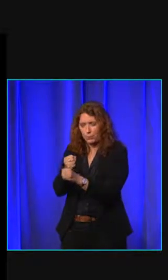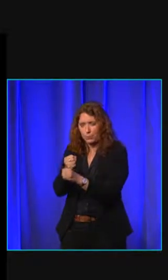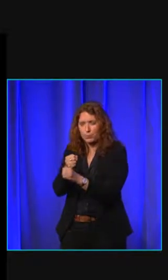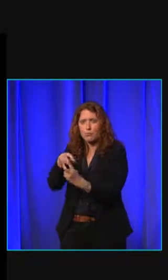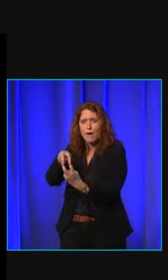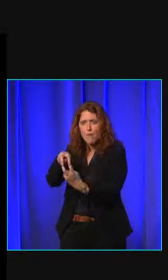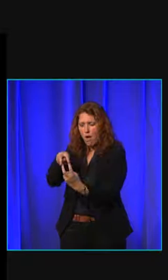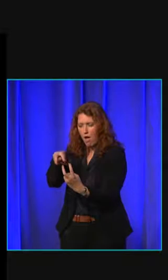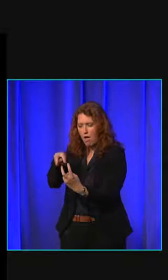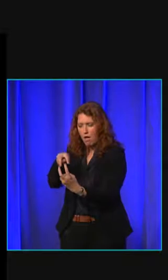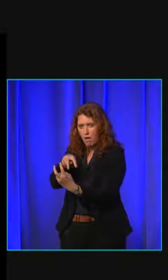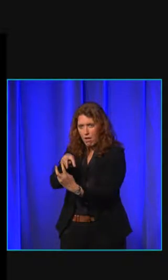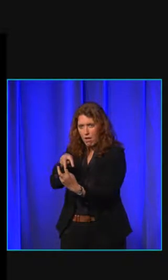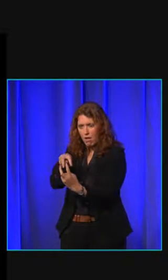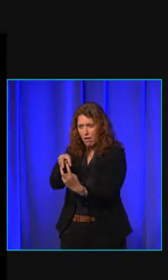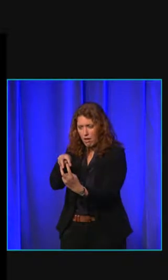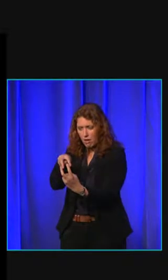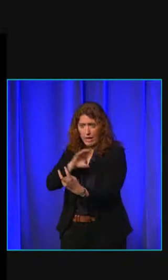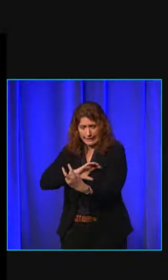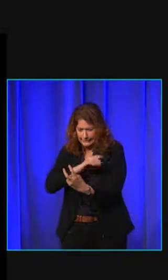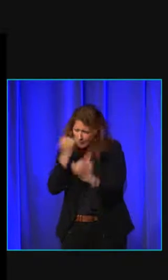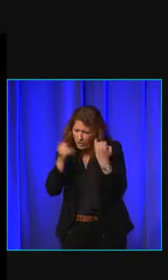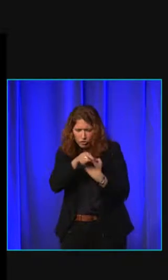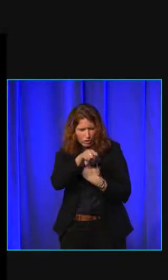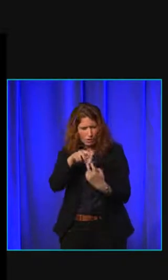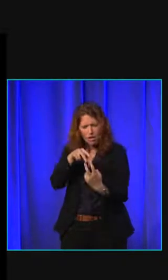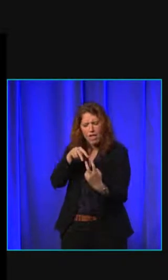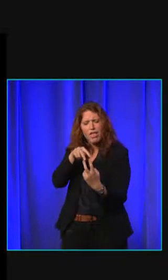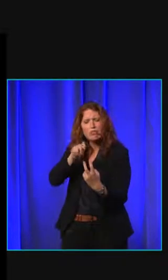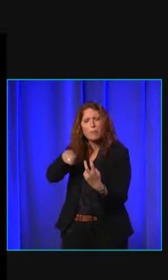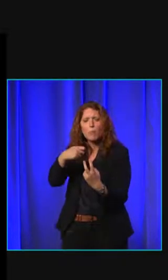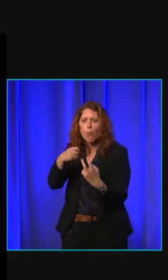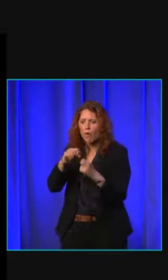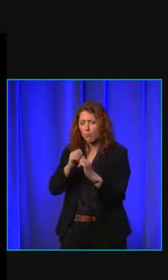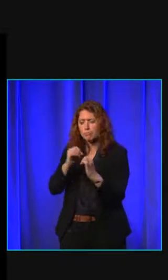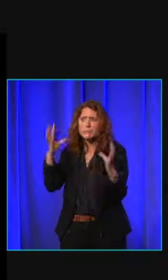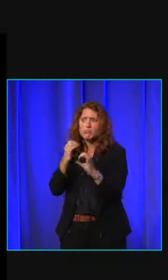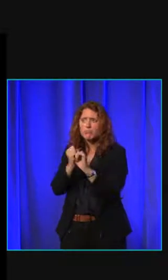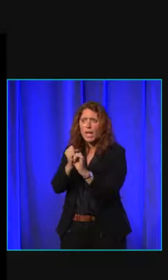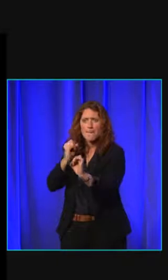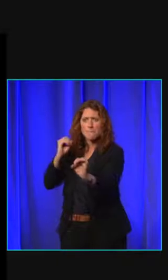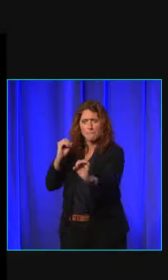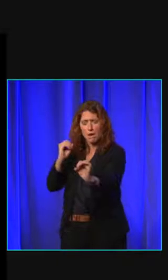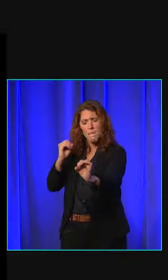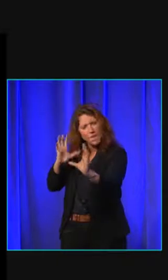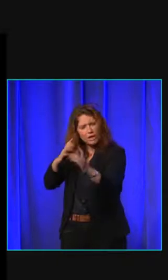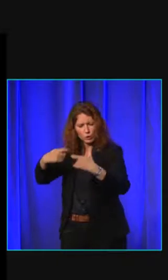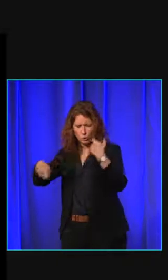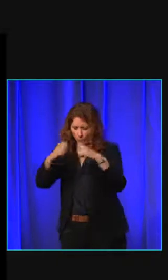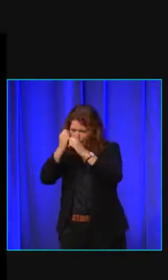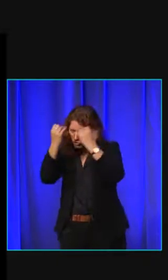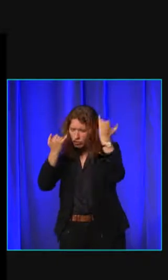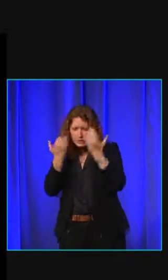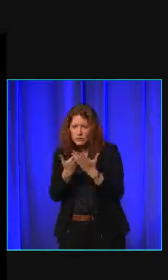croisé était un câble mais qui était souple, c'est-à-dire qu'il pouvait se détendre, mais qui était solide tout à la fois, qui pouvait se